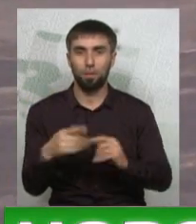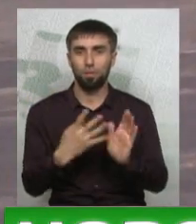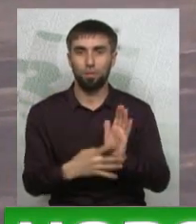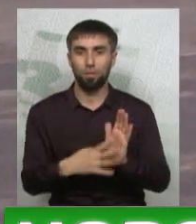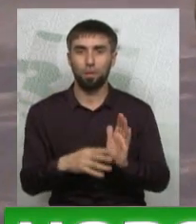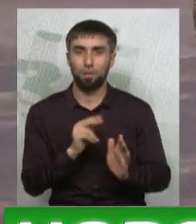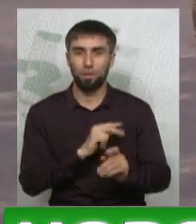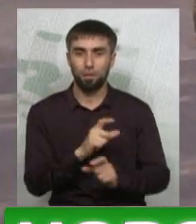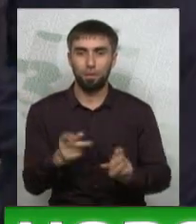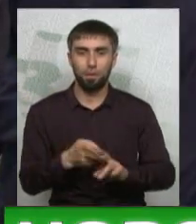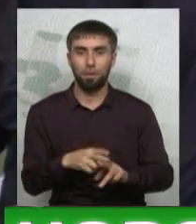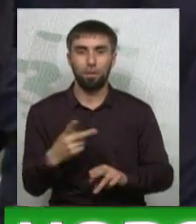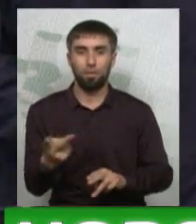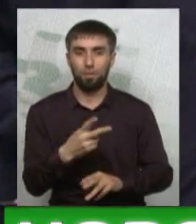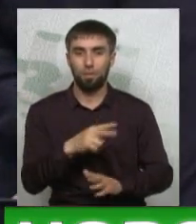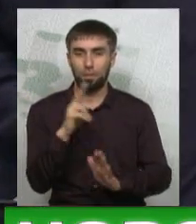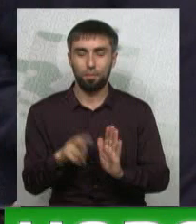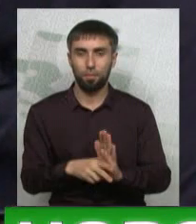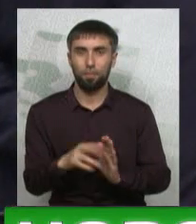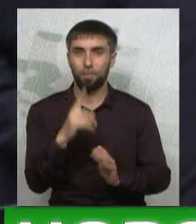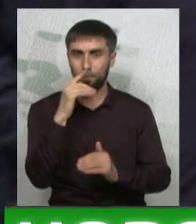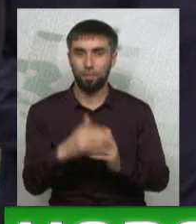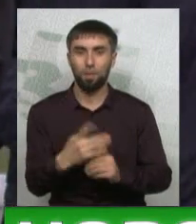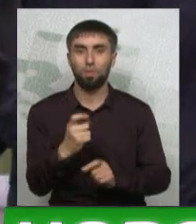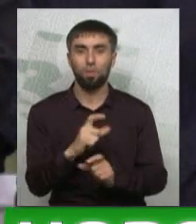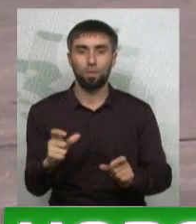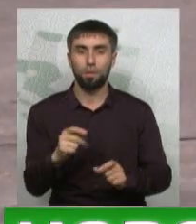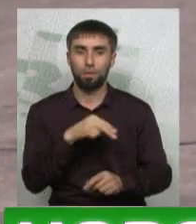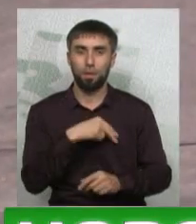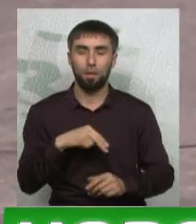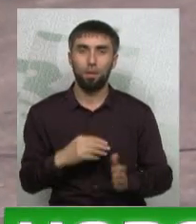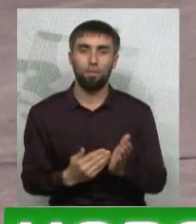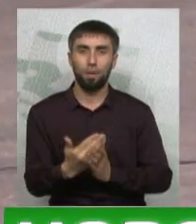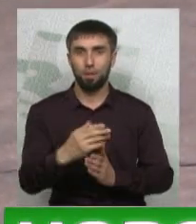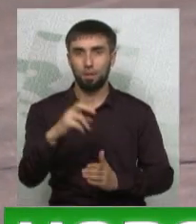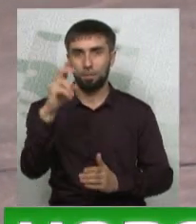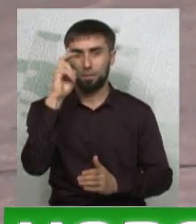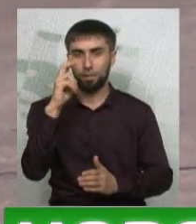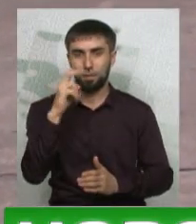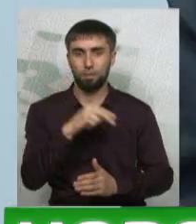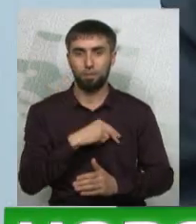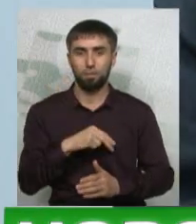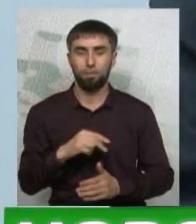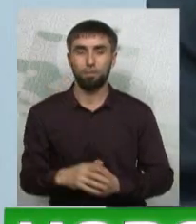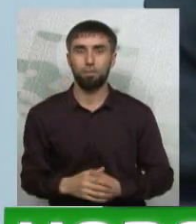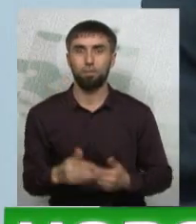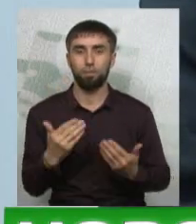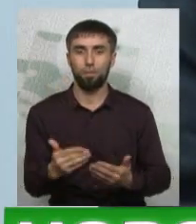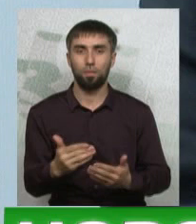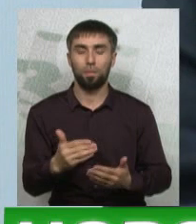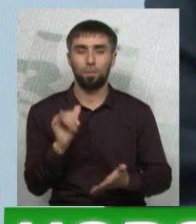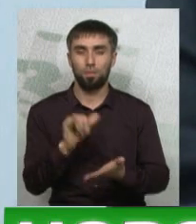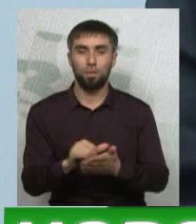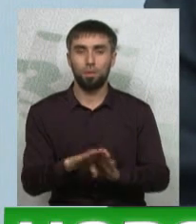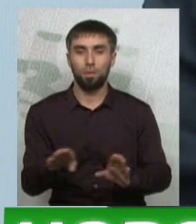90 сотрудников этих двух подразделений. Около 100 человек награждены высокими государственными наградами. Сегодня поставлен